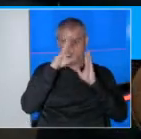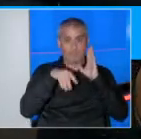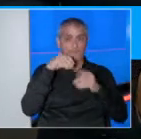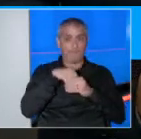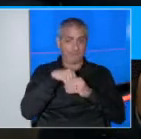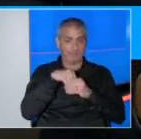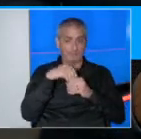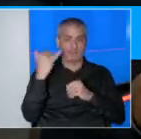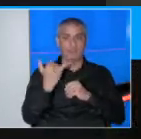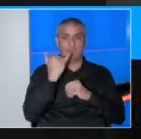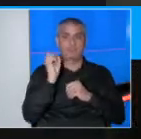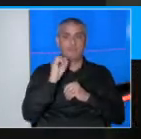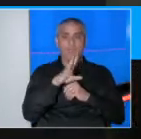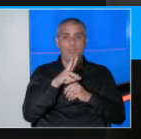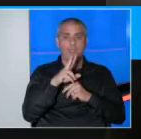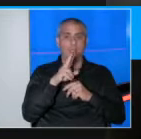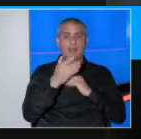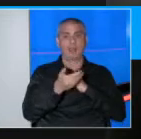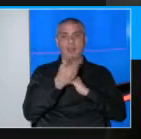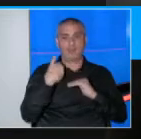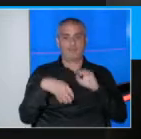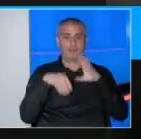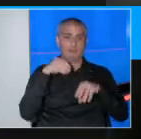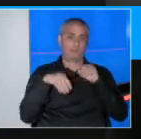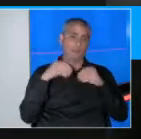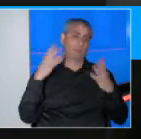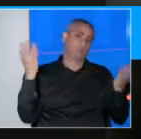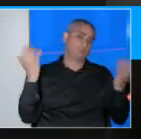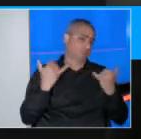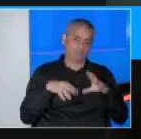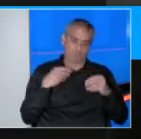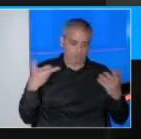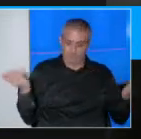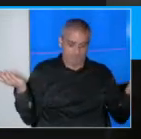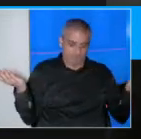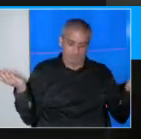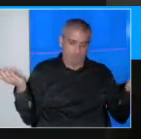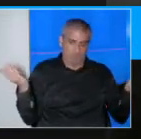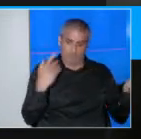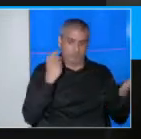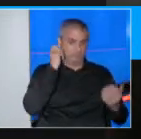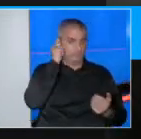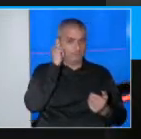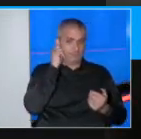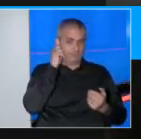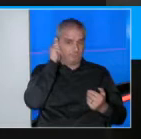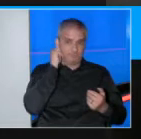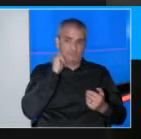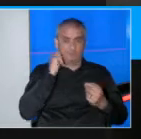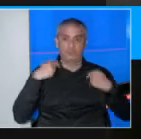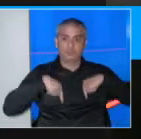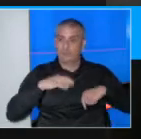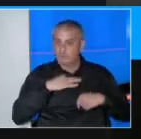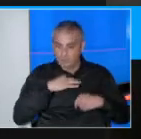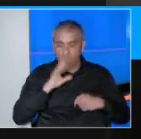פריימריז תמיד מגיע לפני בחירות. אז כרגע אין בחירות ולא צריך לבוא. לגבי היושב ראש, יושב ראש